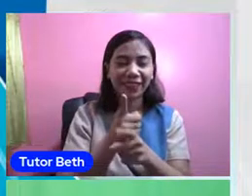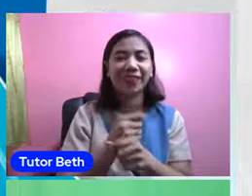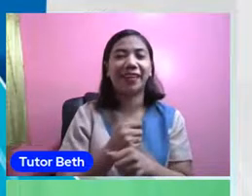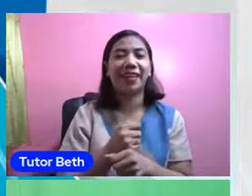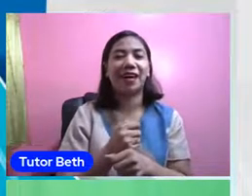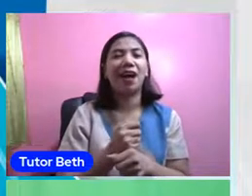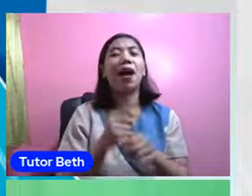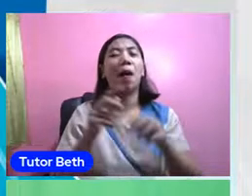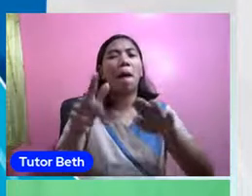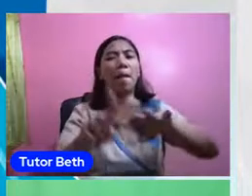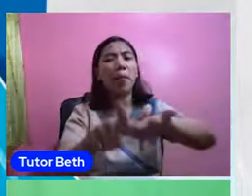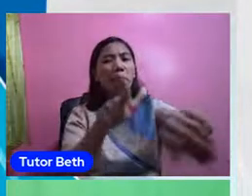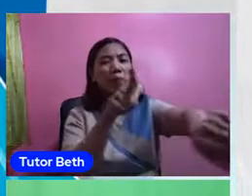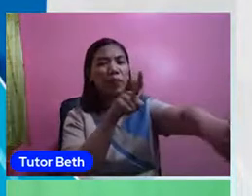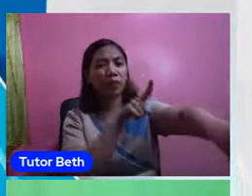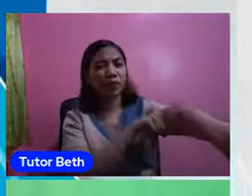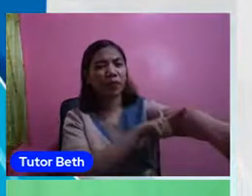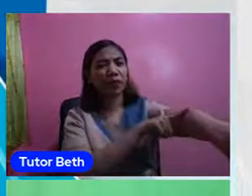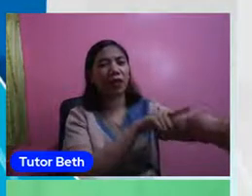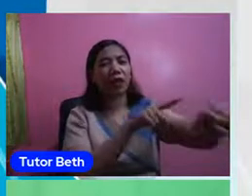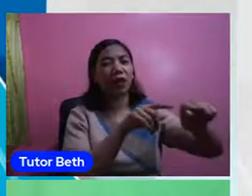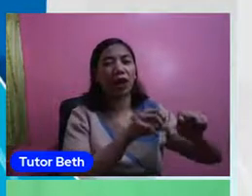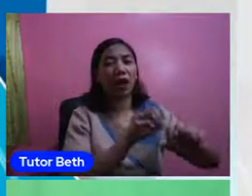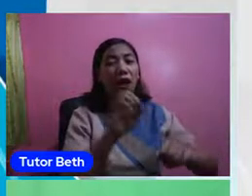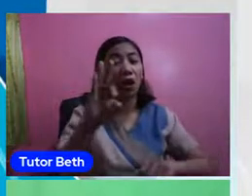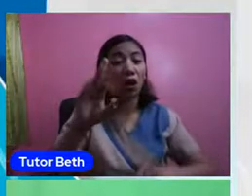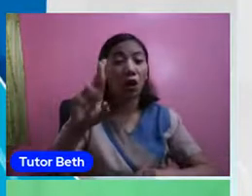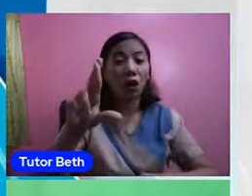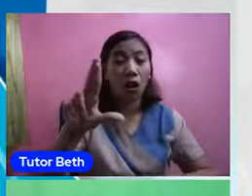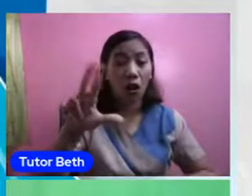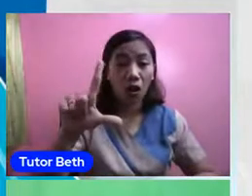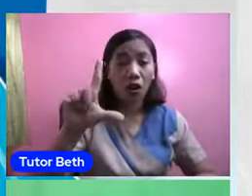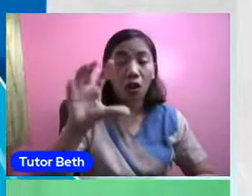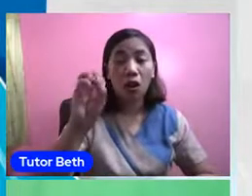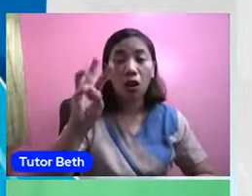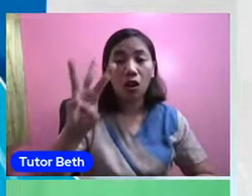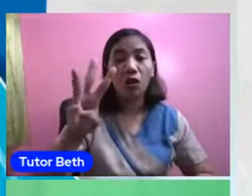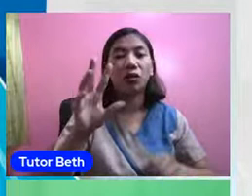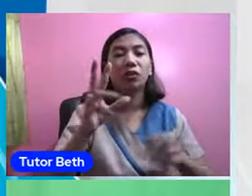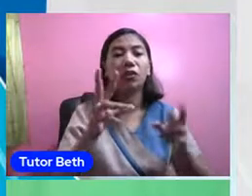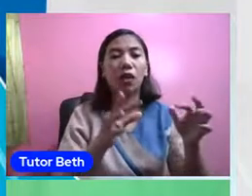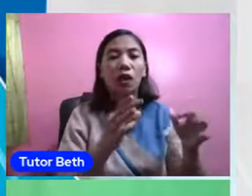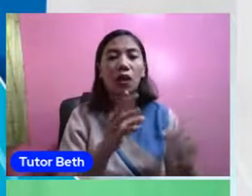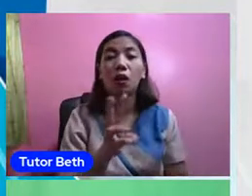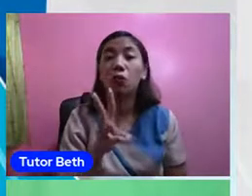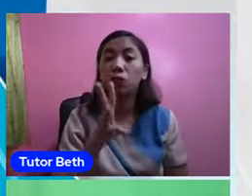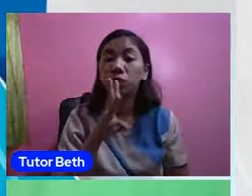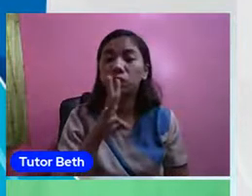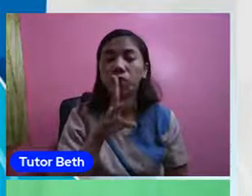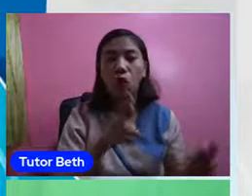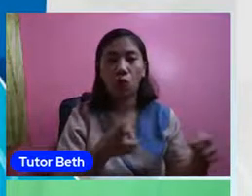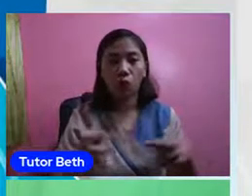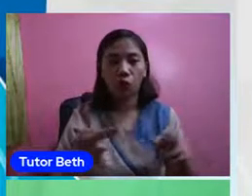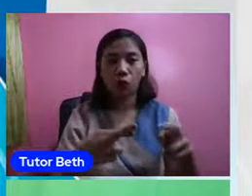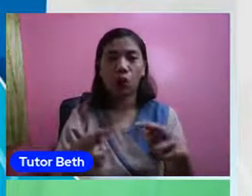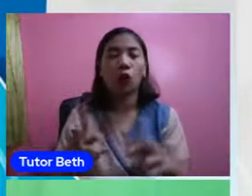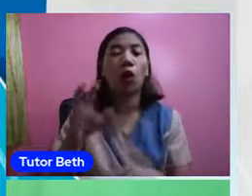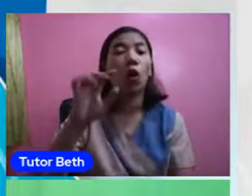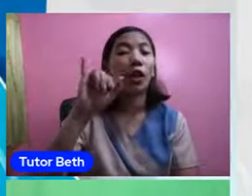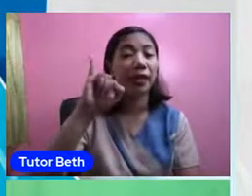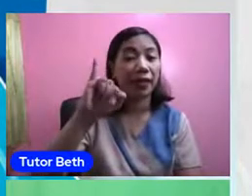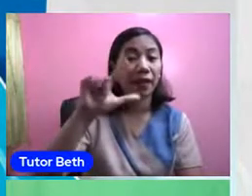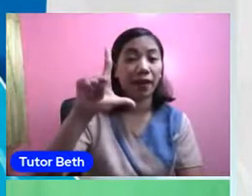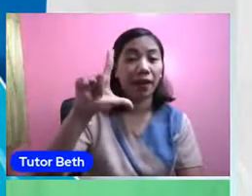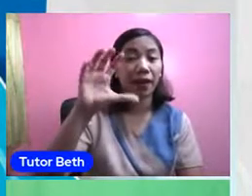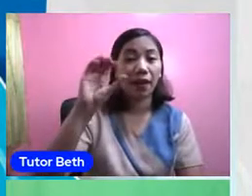mahabang pagdaloy ng tubig. Di ba? Nanggagaling yan sa bundok yung tubig. So, nagiging ilog siya.